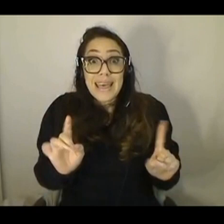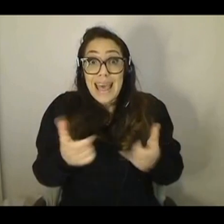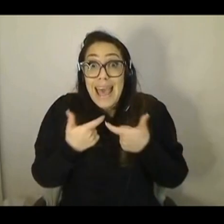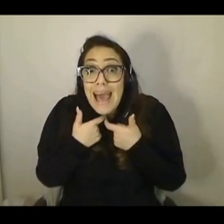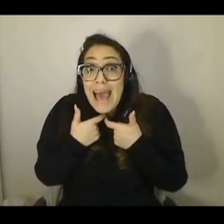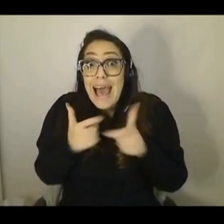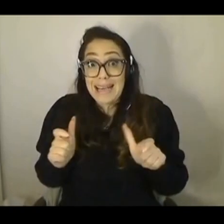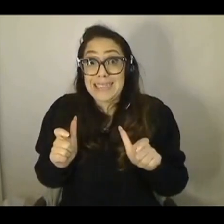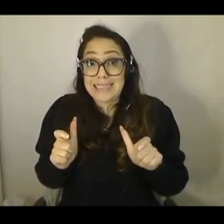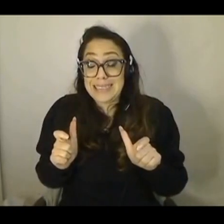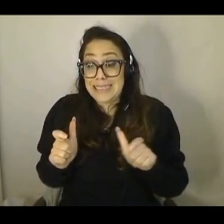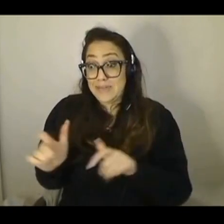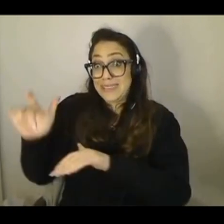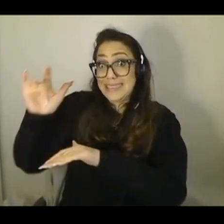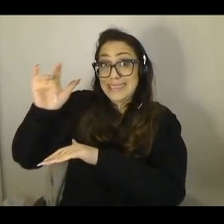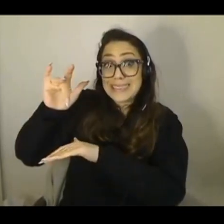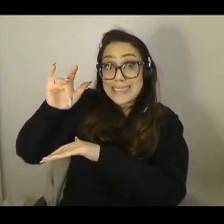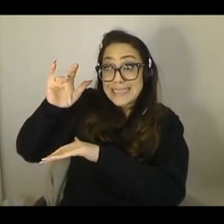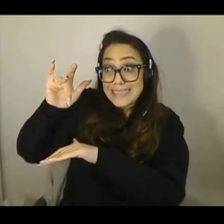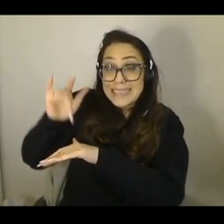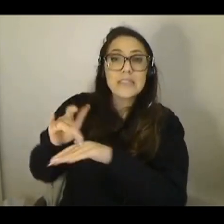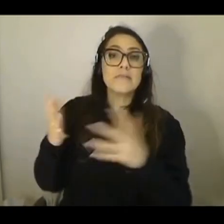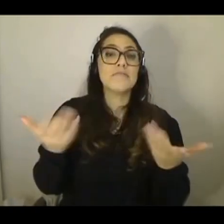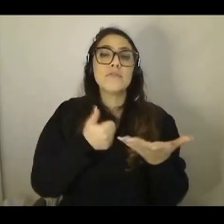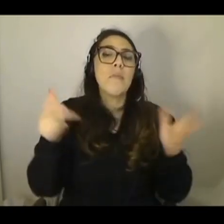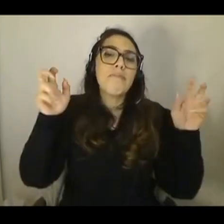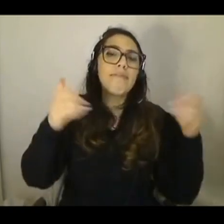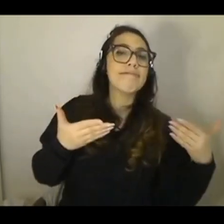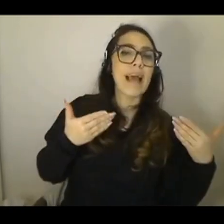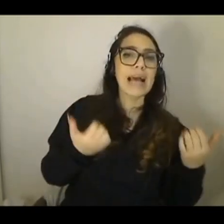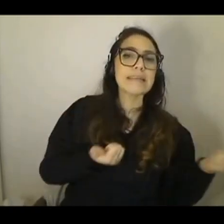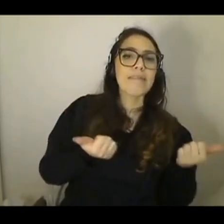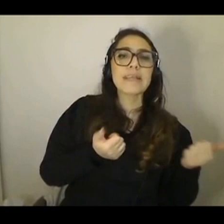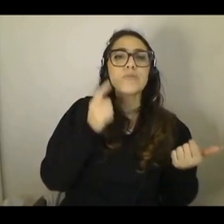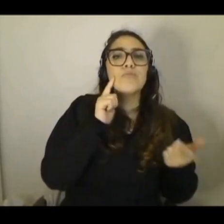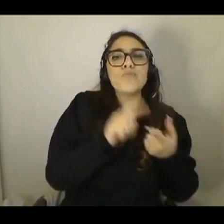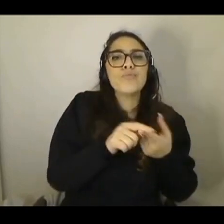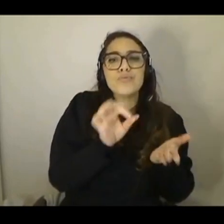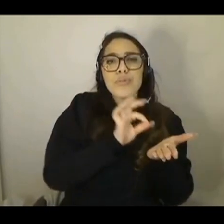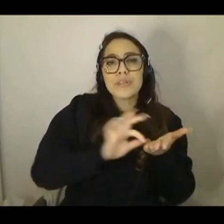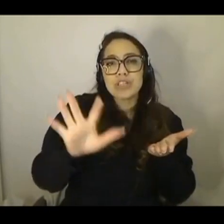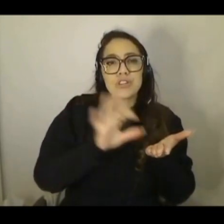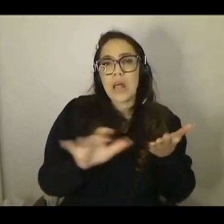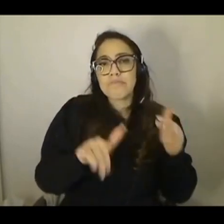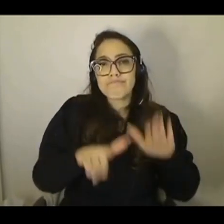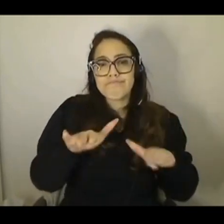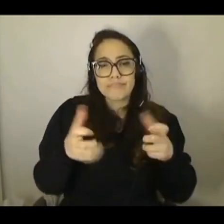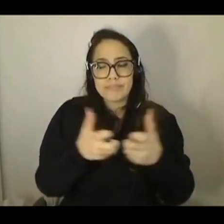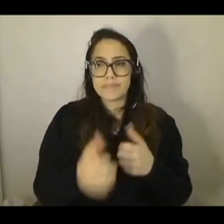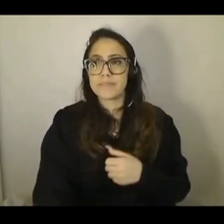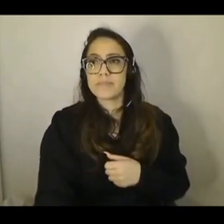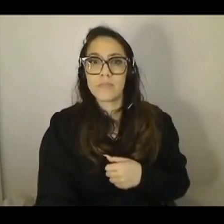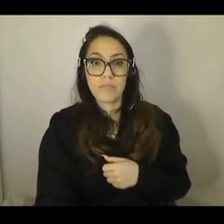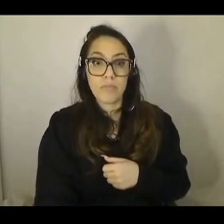le site, vous n'aurez que les frais de service équivalents aux solutions digitales. Et alors justement, tout à l'heure, je crois que Morgane